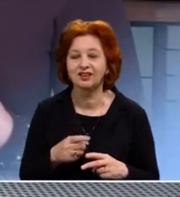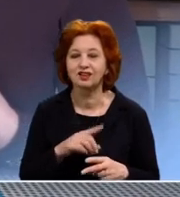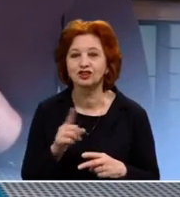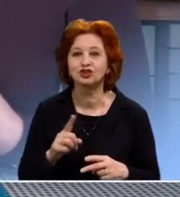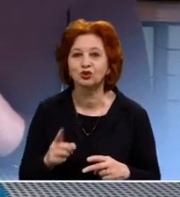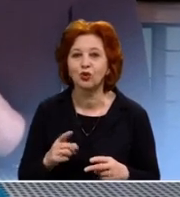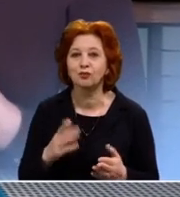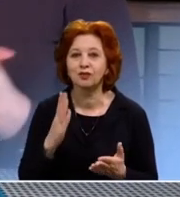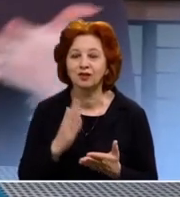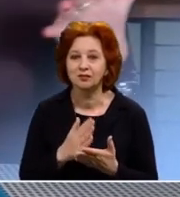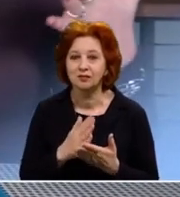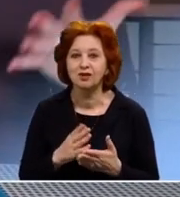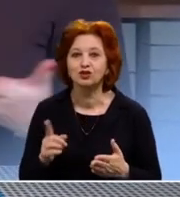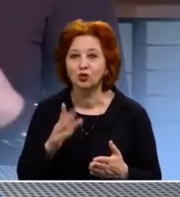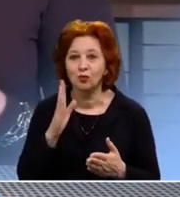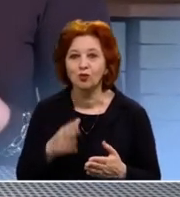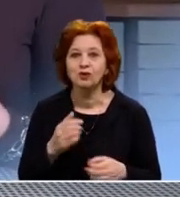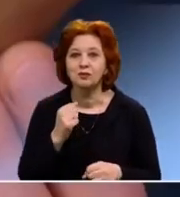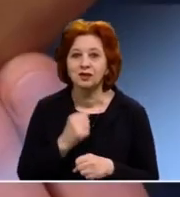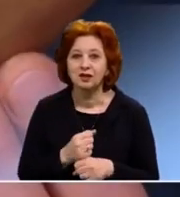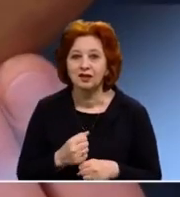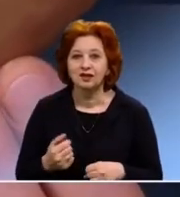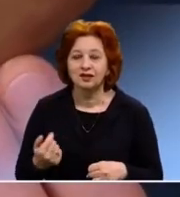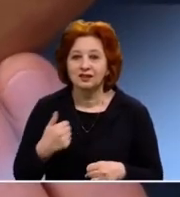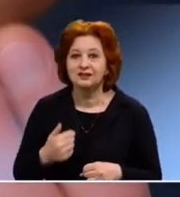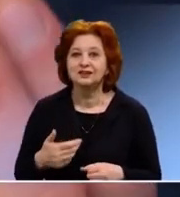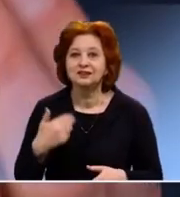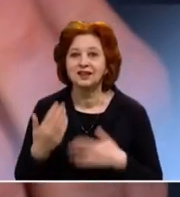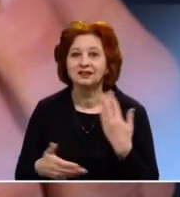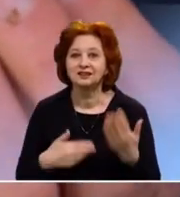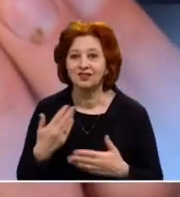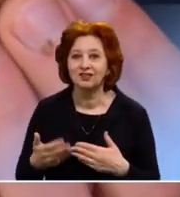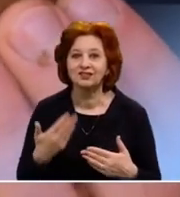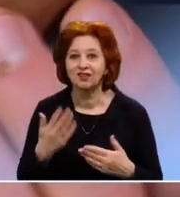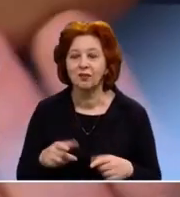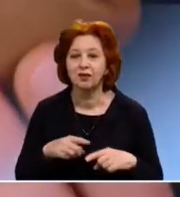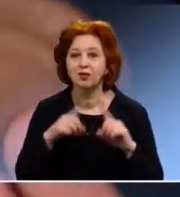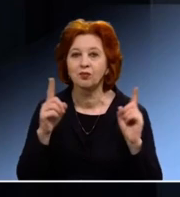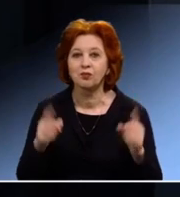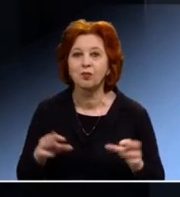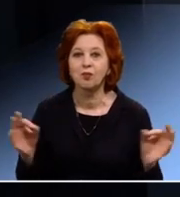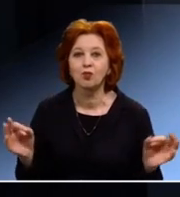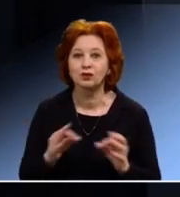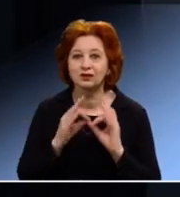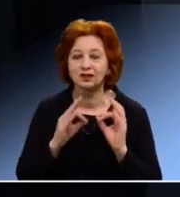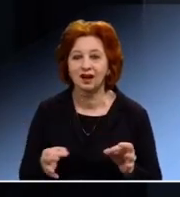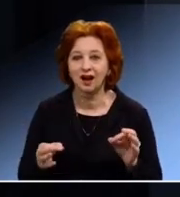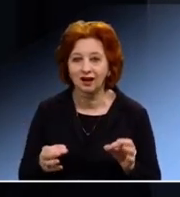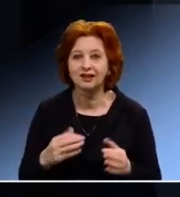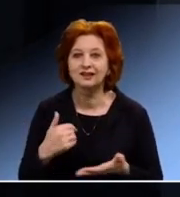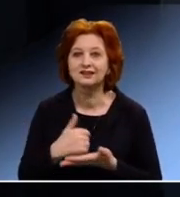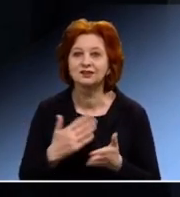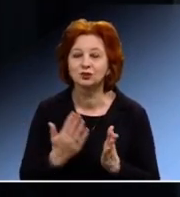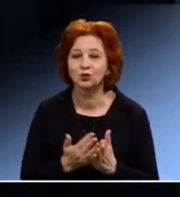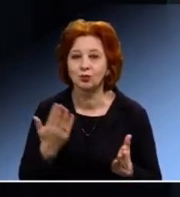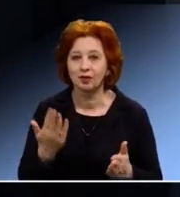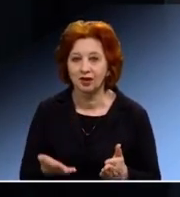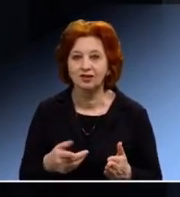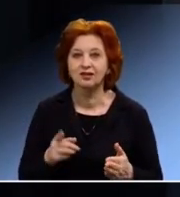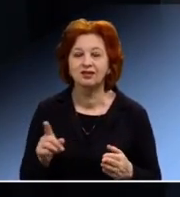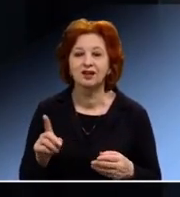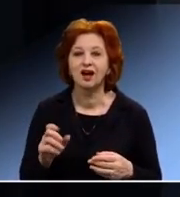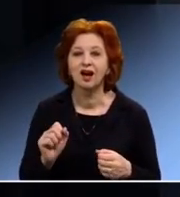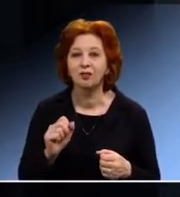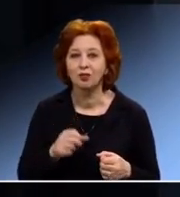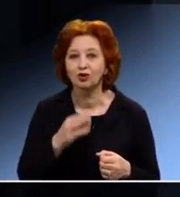Валентин, расскажите, что мы сегодня с вами будем делать? Сегодня мы будем создавать с вами музыкальный инструмент. Один из самых древнейших